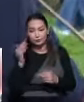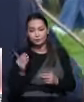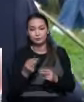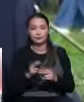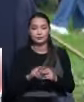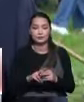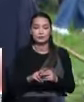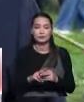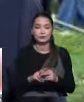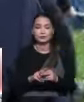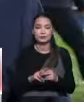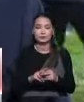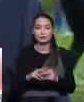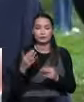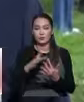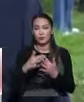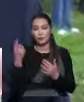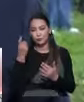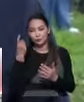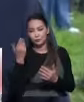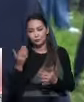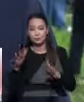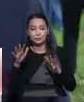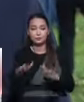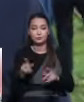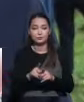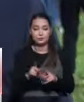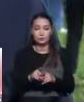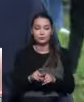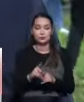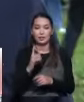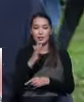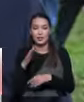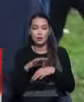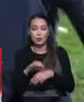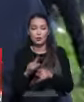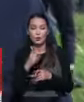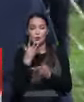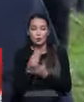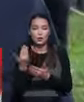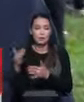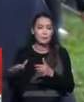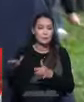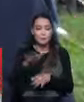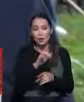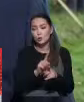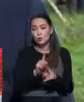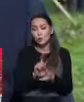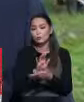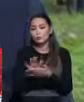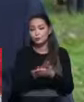кейін бар бұрынғы ауыл шаруашылығы институтында орналасқан жерде қазір 2 факультетіміз бар. Олар өздерінің территорияларын бәрін тазалап,